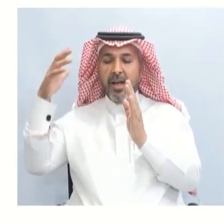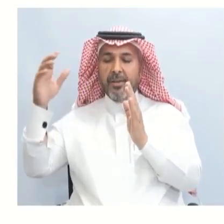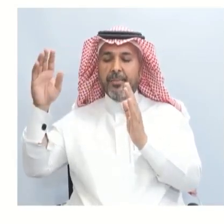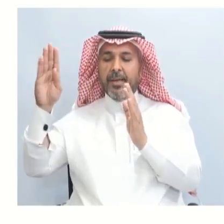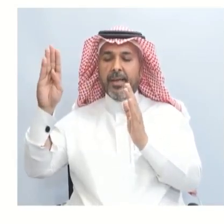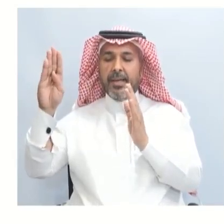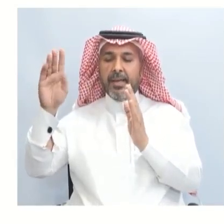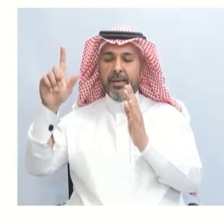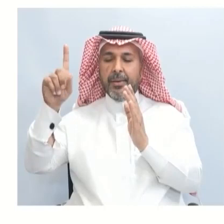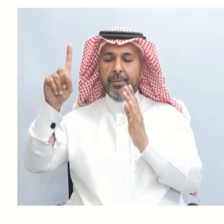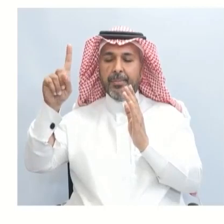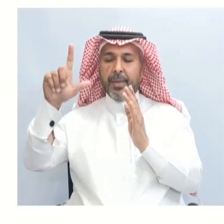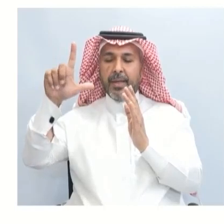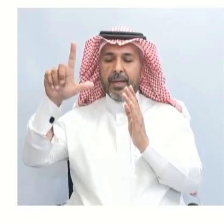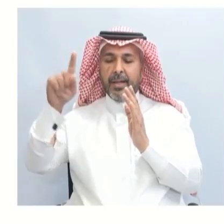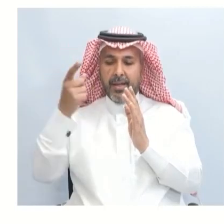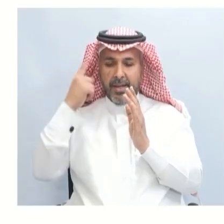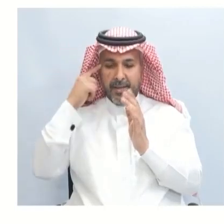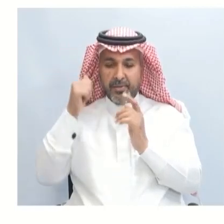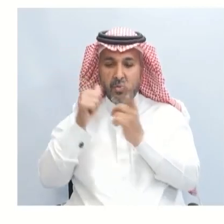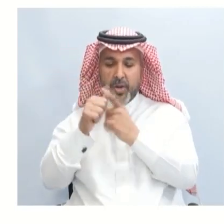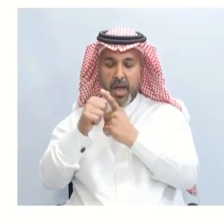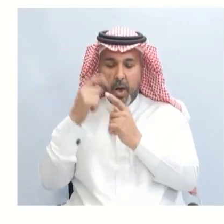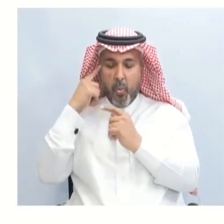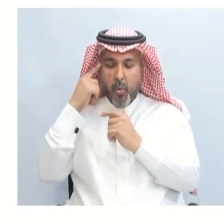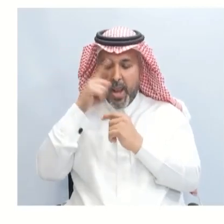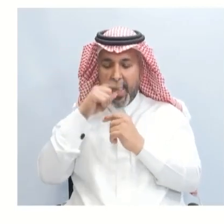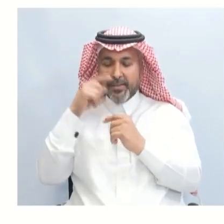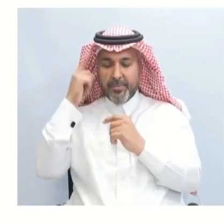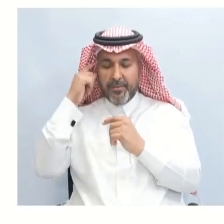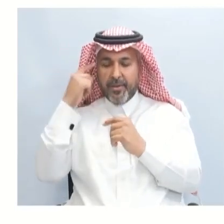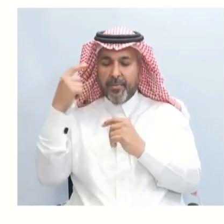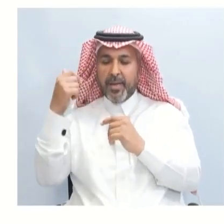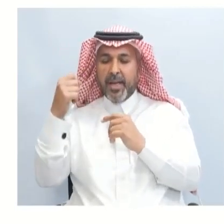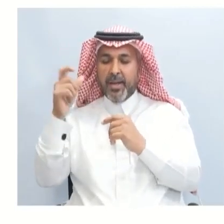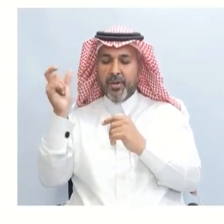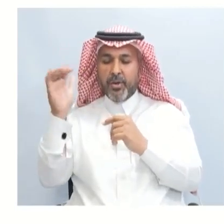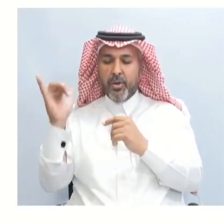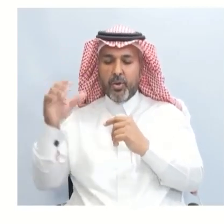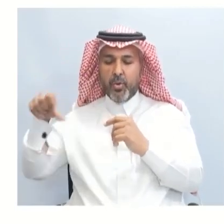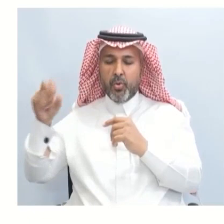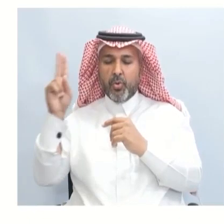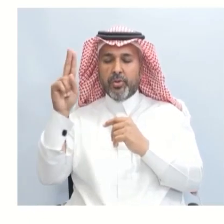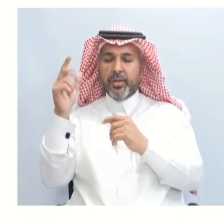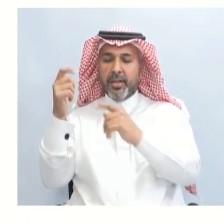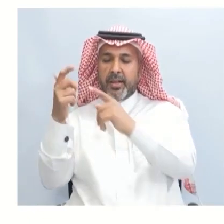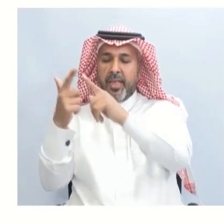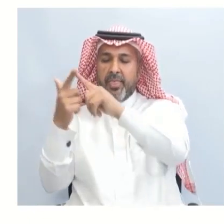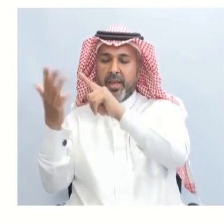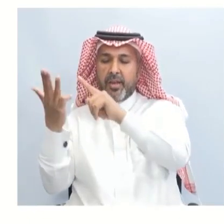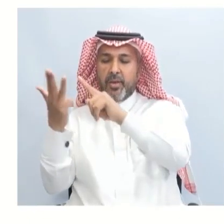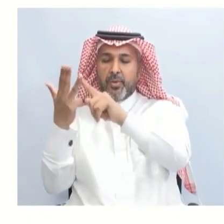قوانين نيوتن انه من قوانين نيوتن اللي هو الثاني والرابع استطعنا حساب الزمن الدوري الذي حسبه